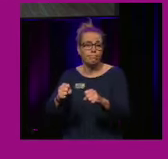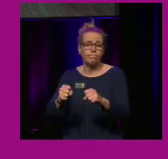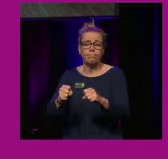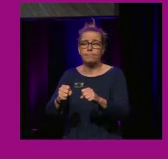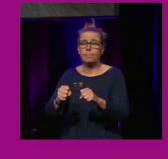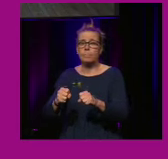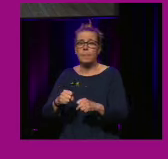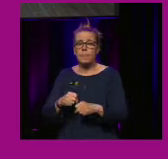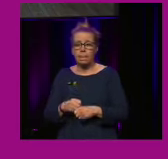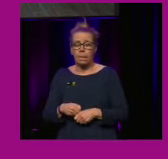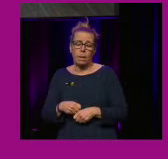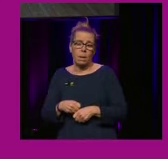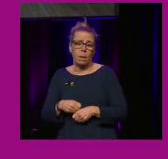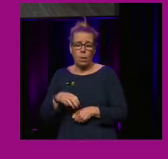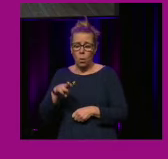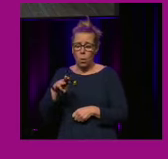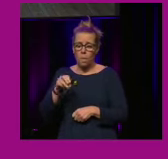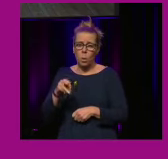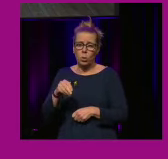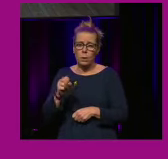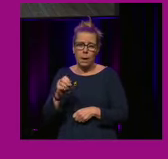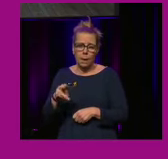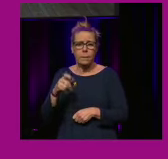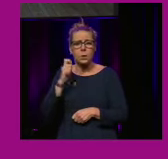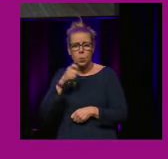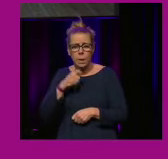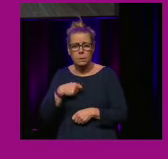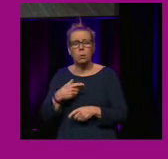Morgan Johansson gav ett direktiv till en utredning